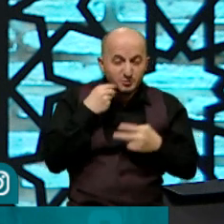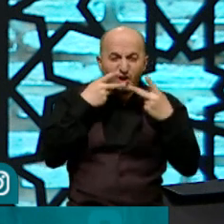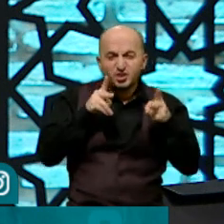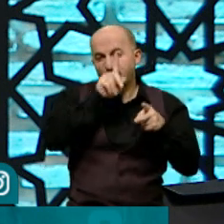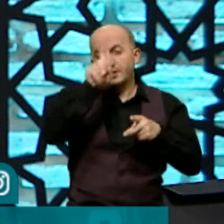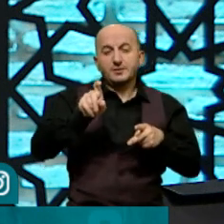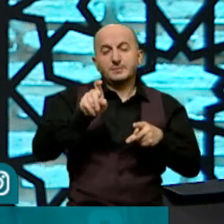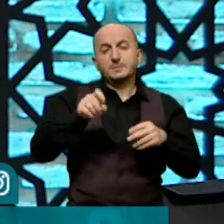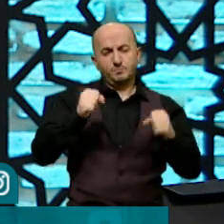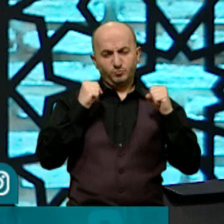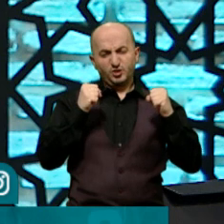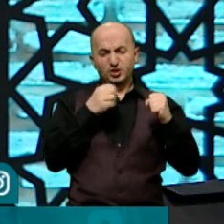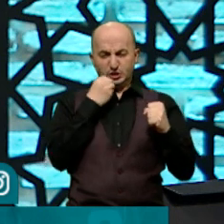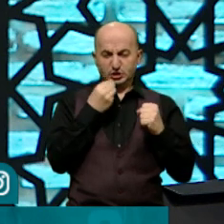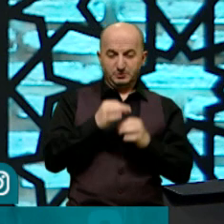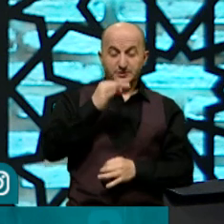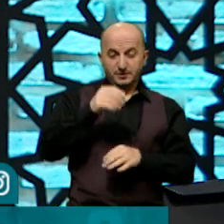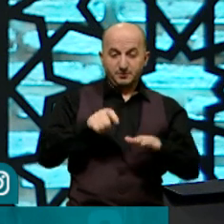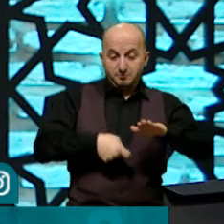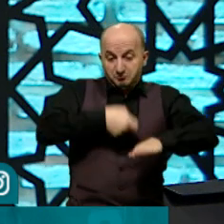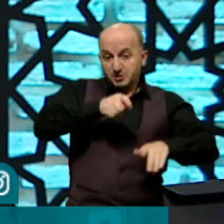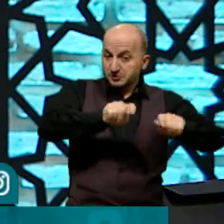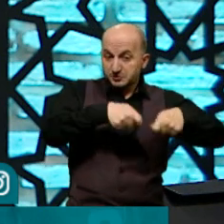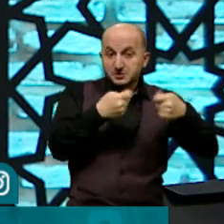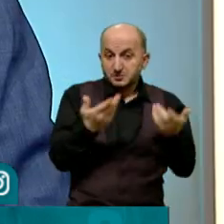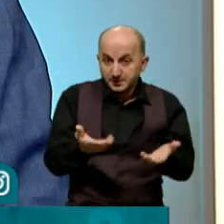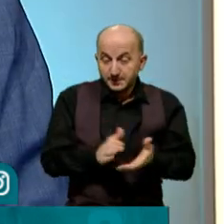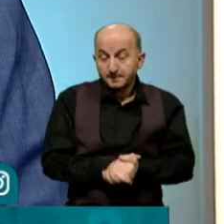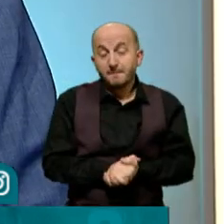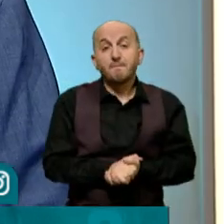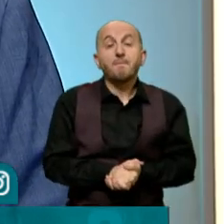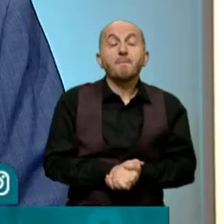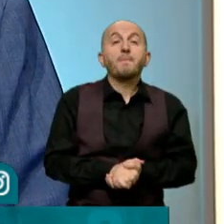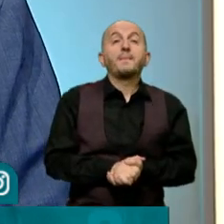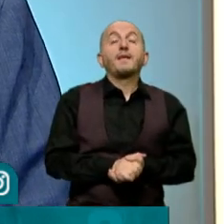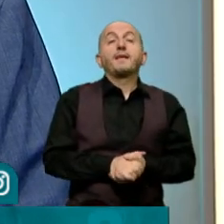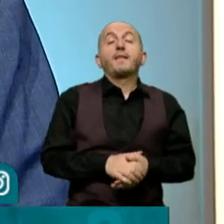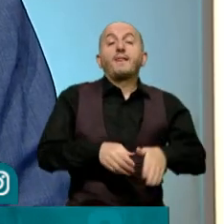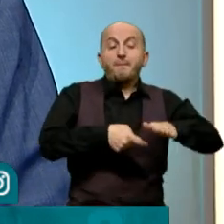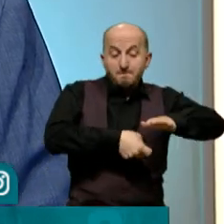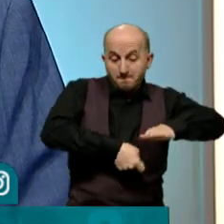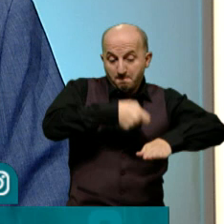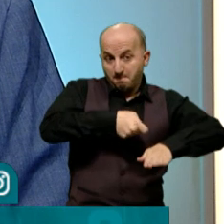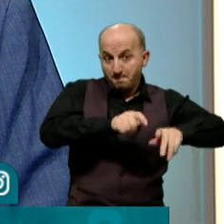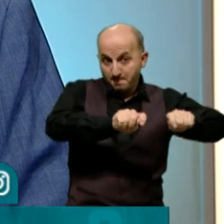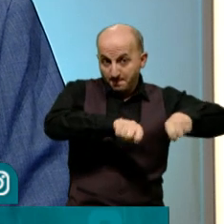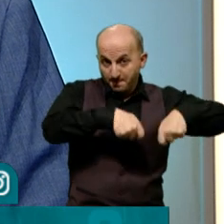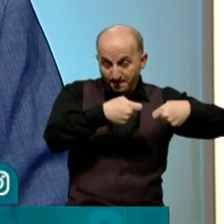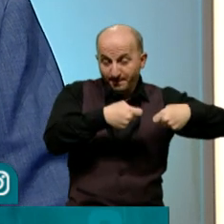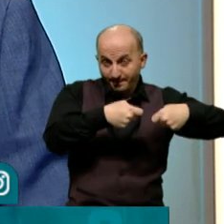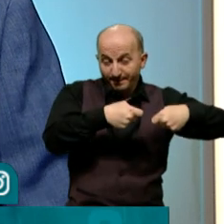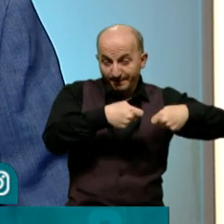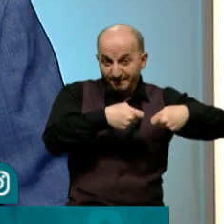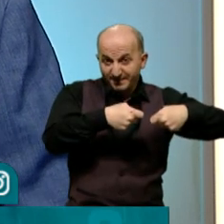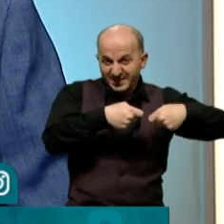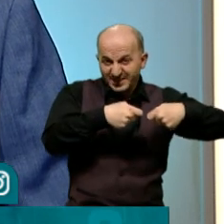mı? Sağlıklı genç bir insan da mest giyebilir mi demiş. Efendim mest giymek, yani mest daha